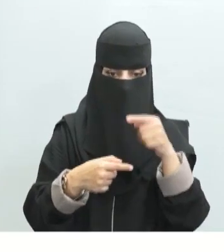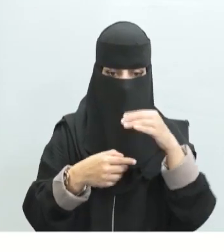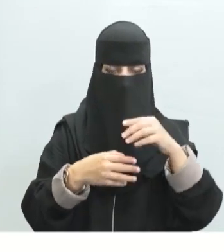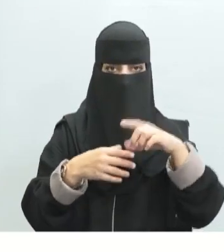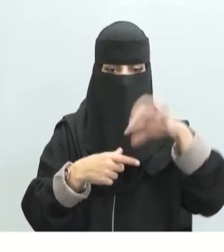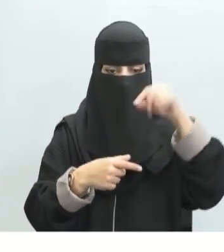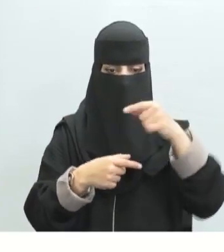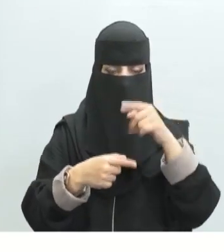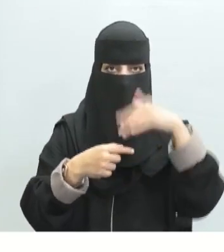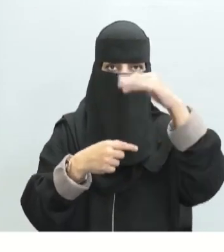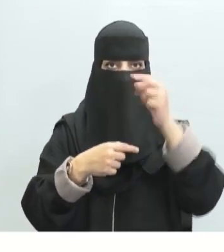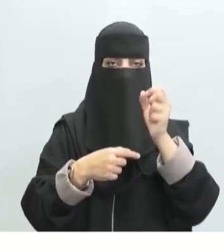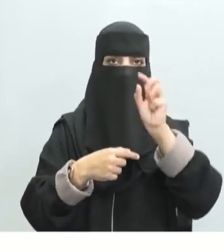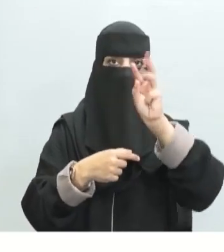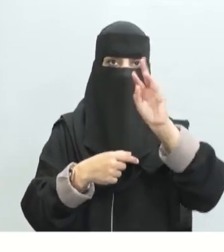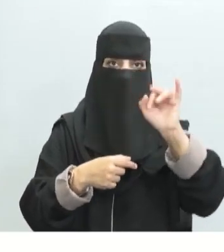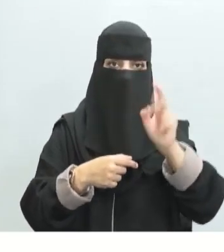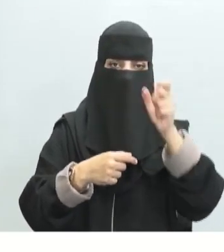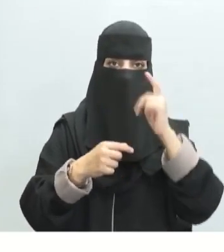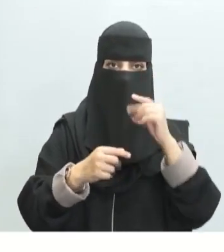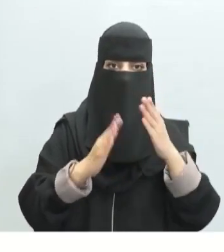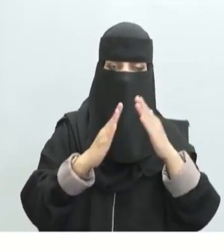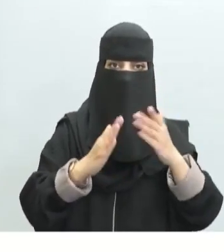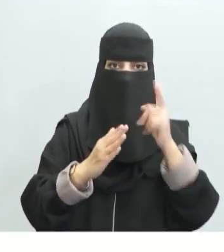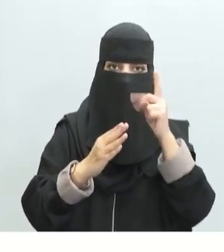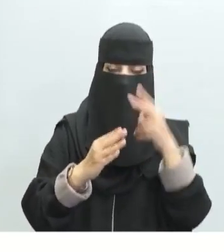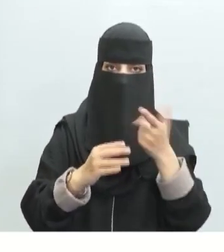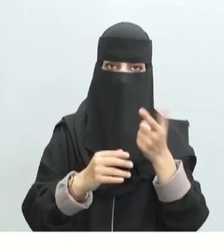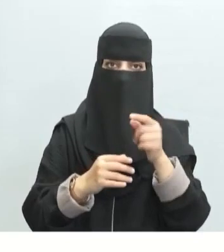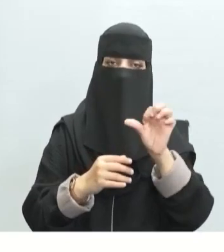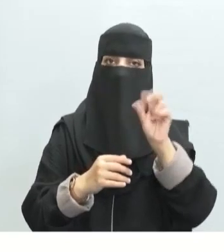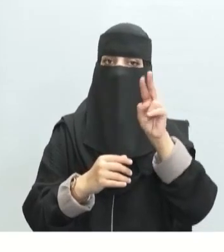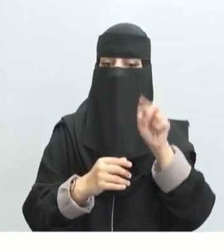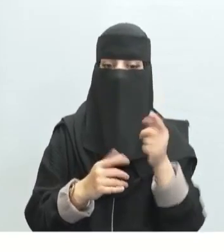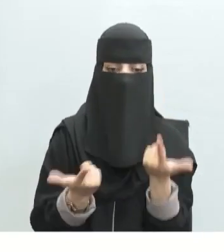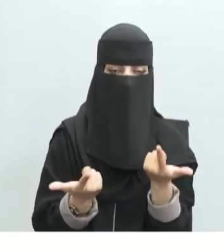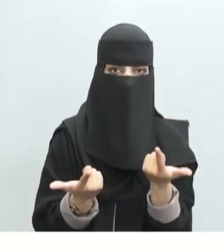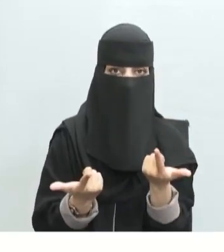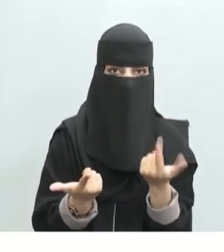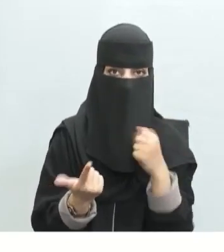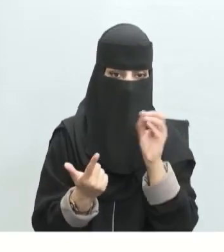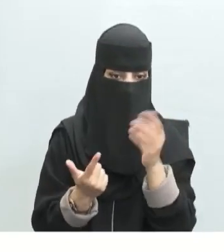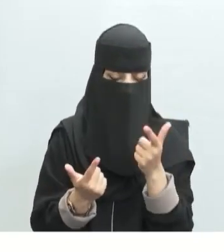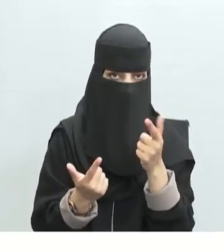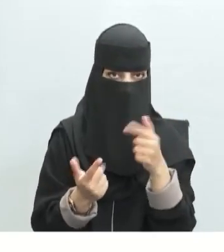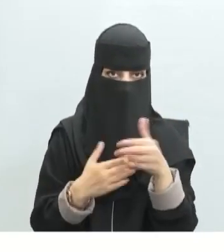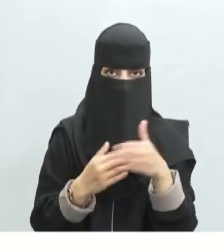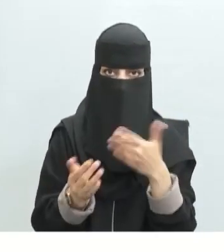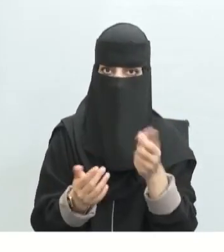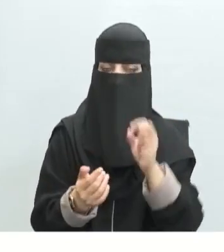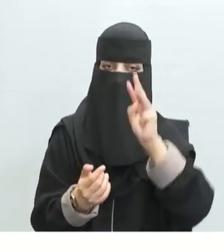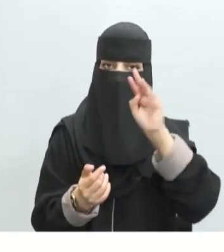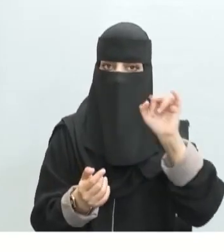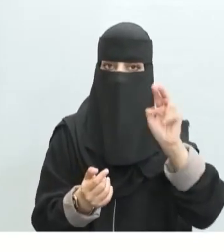الزاويه يتا اين هو الضلع المقاب اين هو الوتر اول شيء يلا اين هو الوتر قلنا الوتر ما له علاقه بالثا